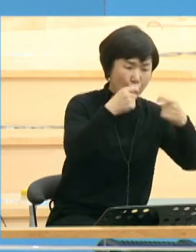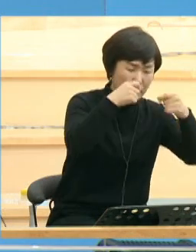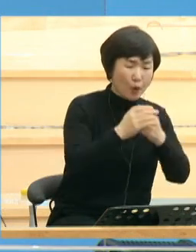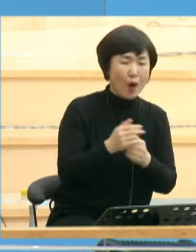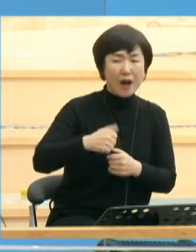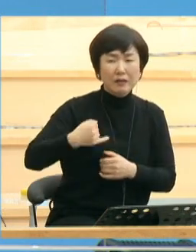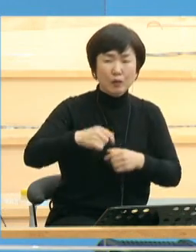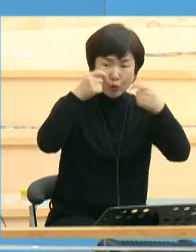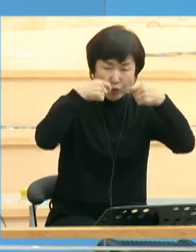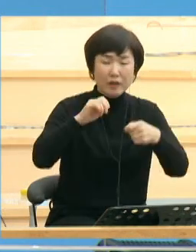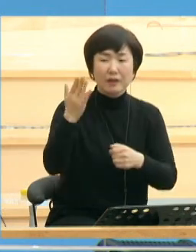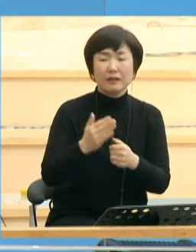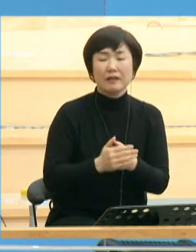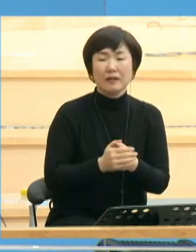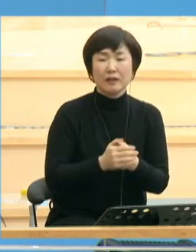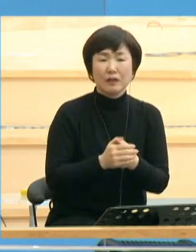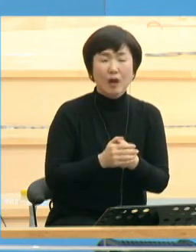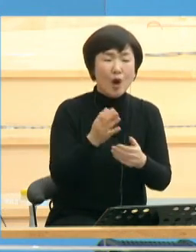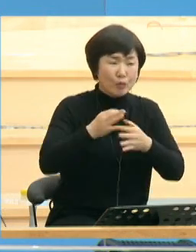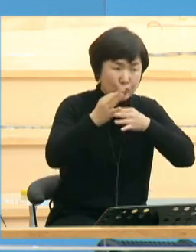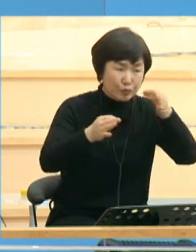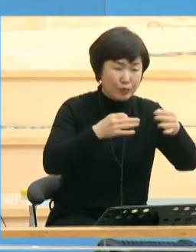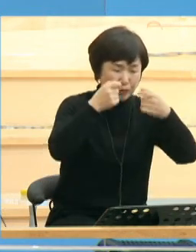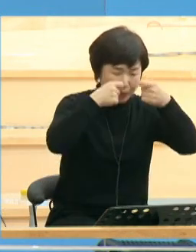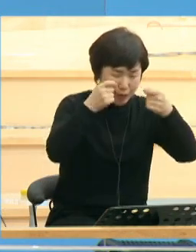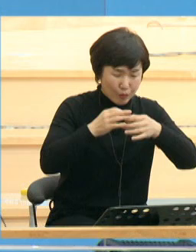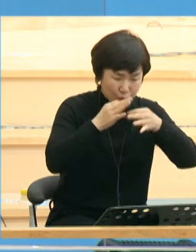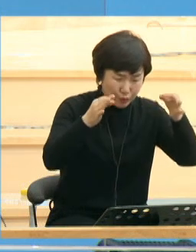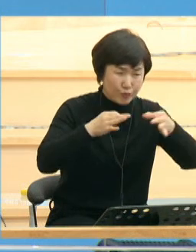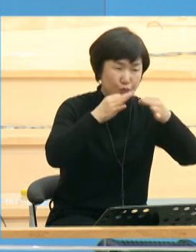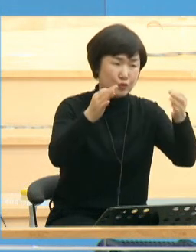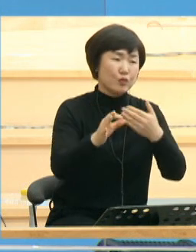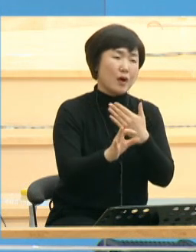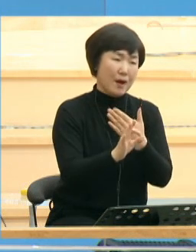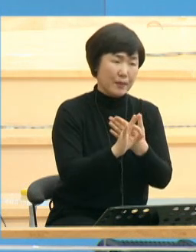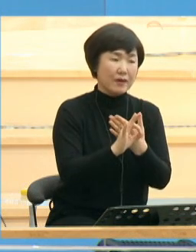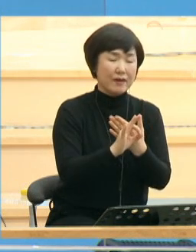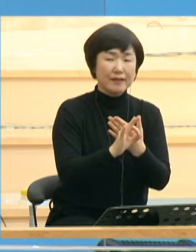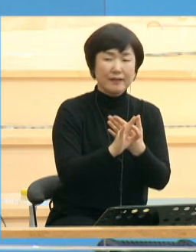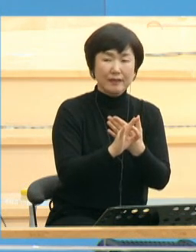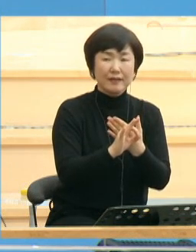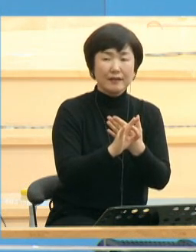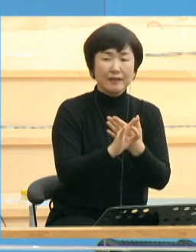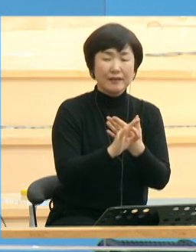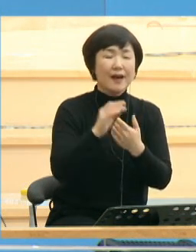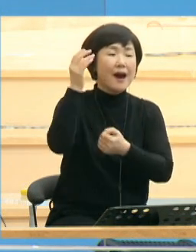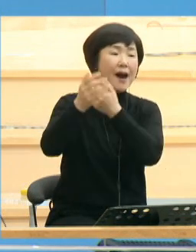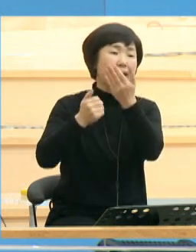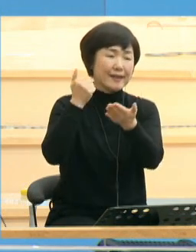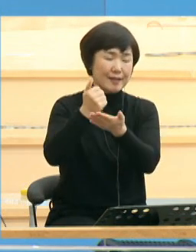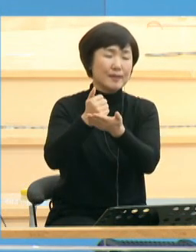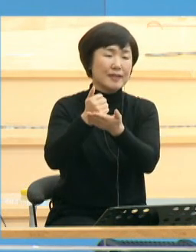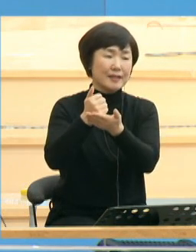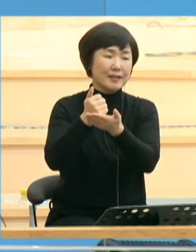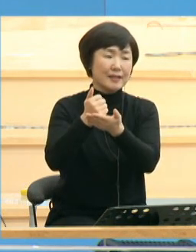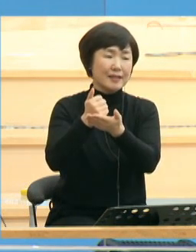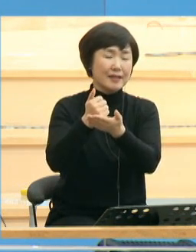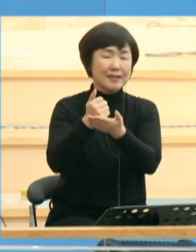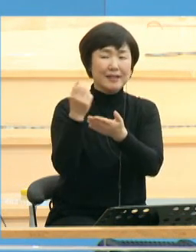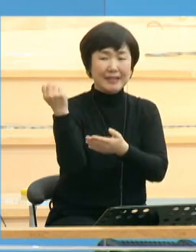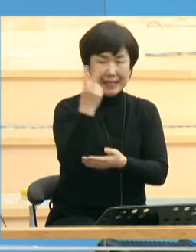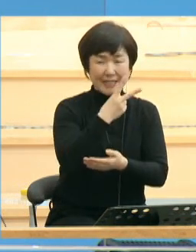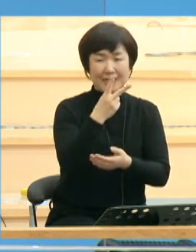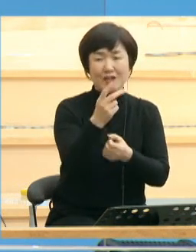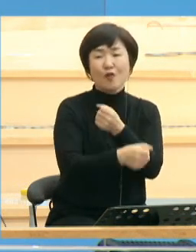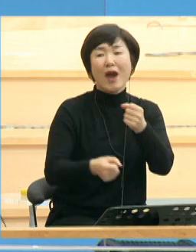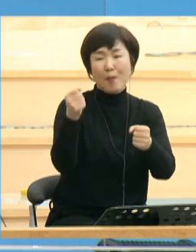올해 됩니다 부르지 줘 울면 설피 부르지요 울 명 하나님이 우리를 살리시는 줄